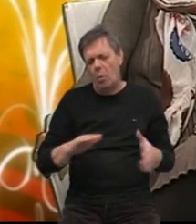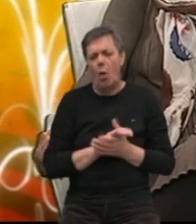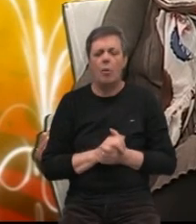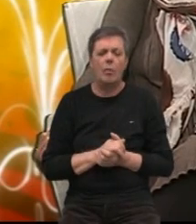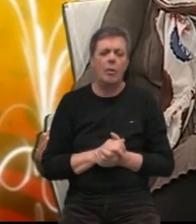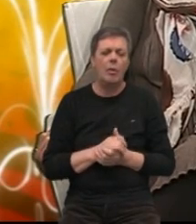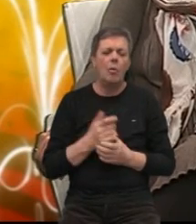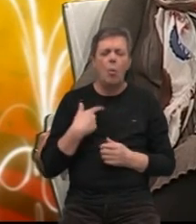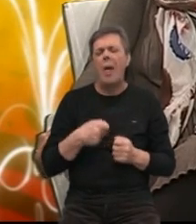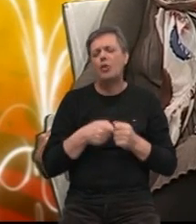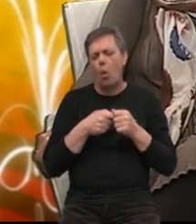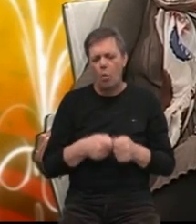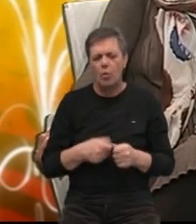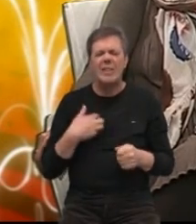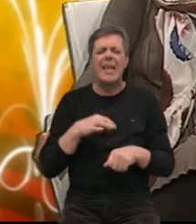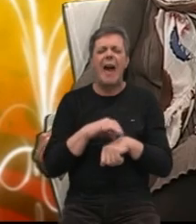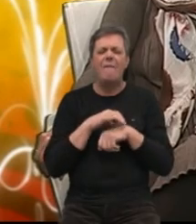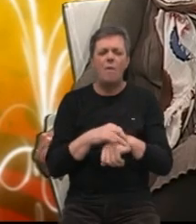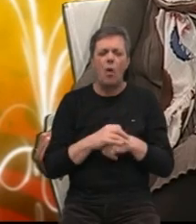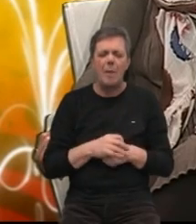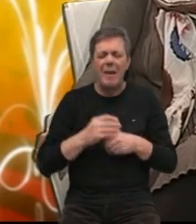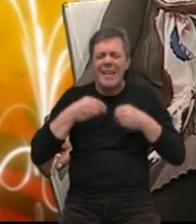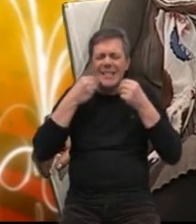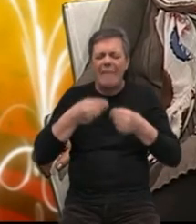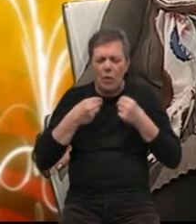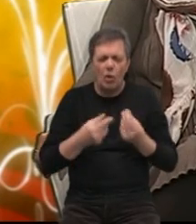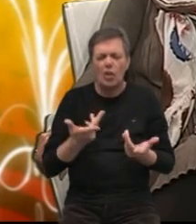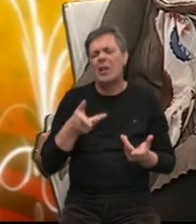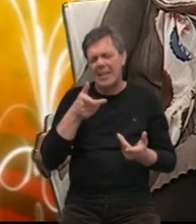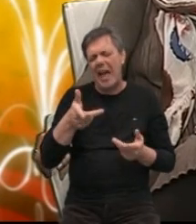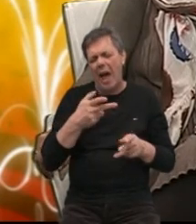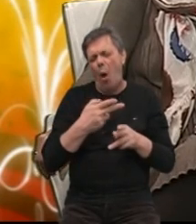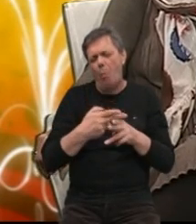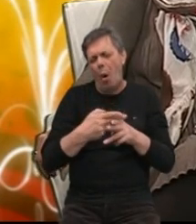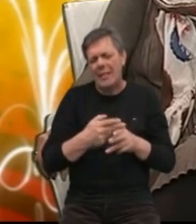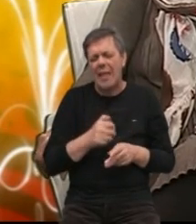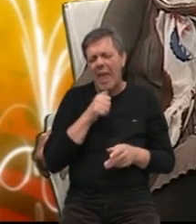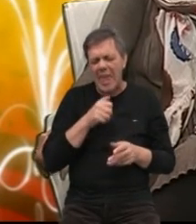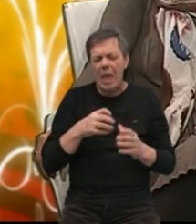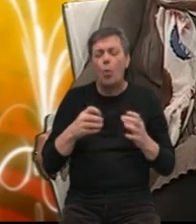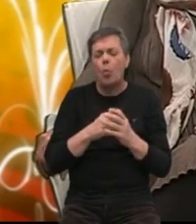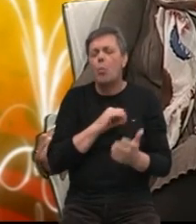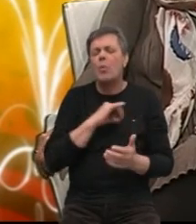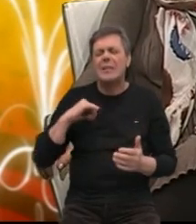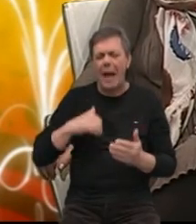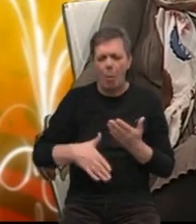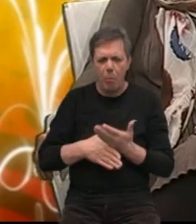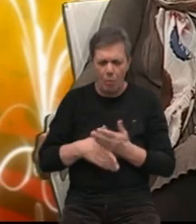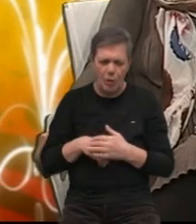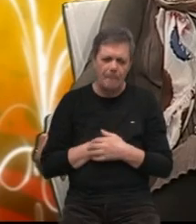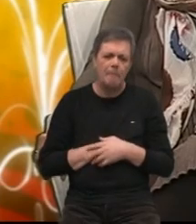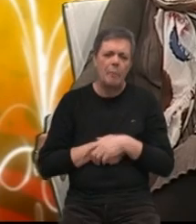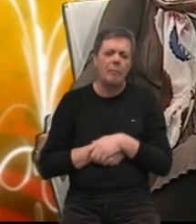u našoj udruzi vodim savjetovalište za oboljele i grupu samopomoći za